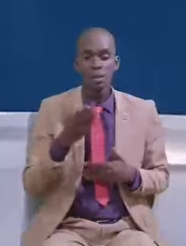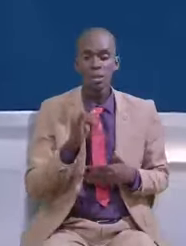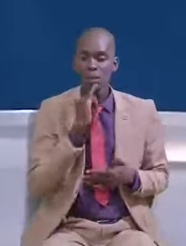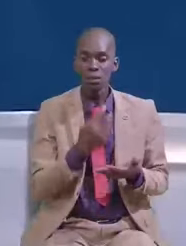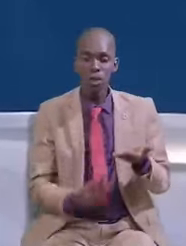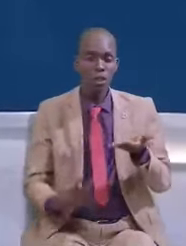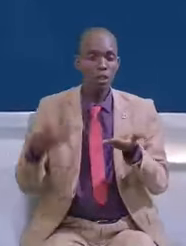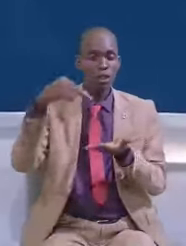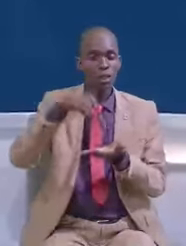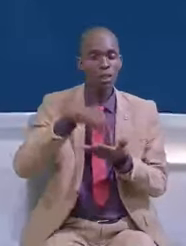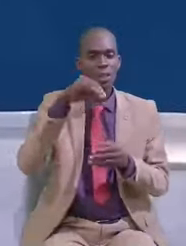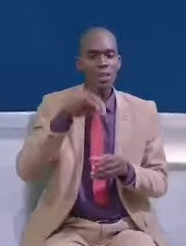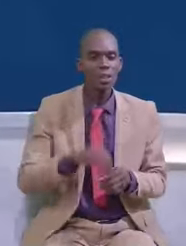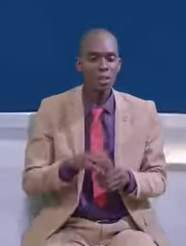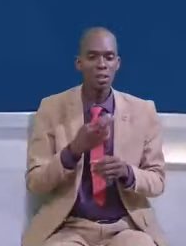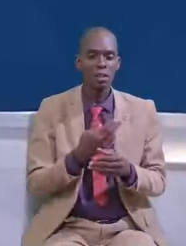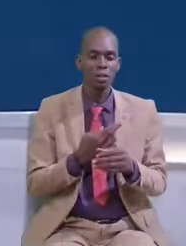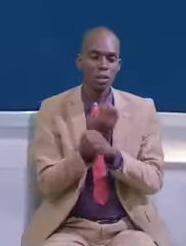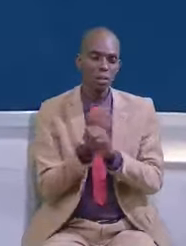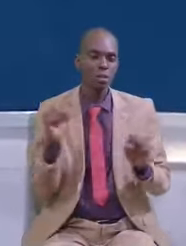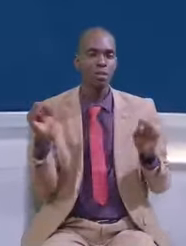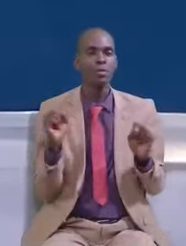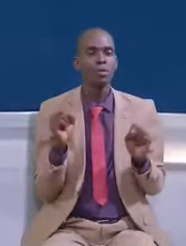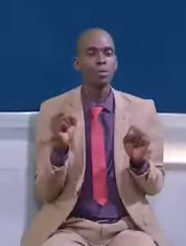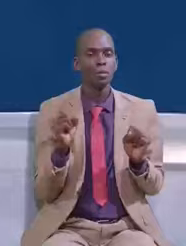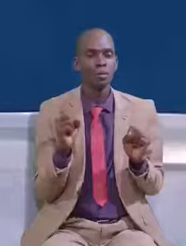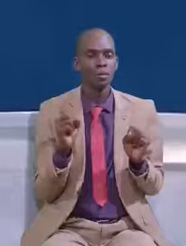Il y a la résurrection dans la rédemption.